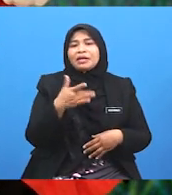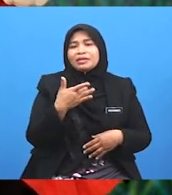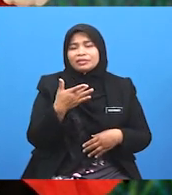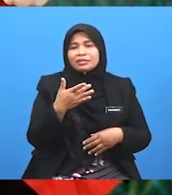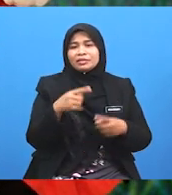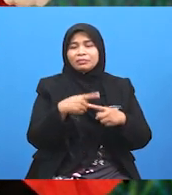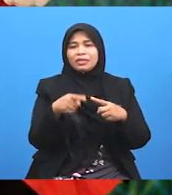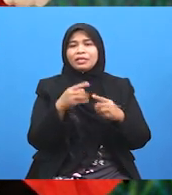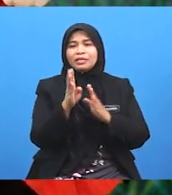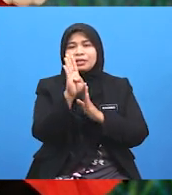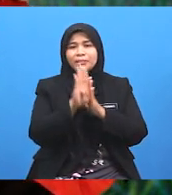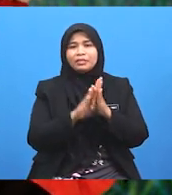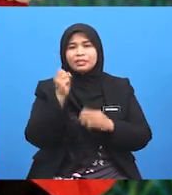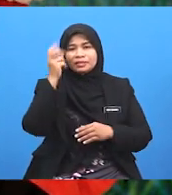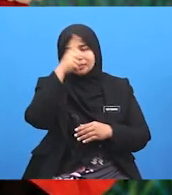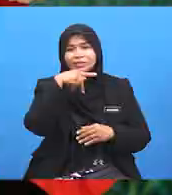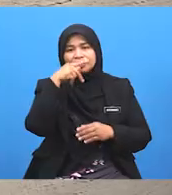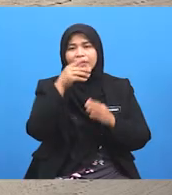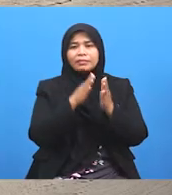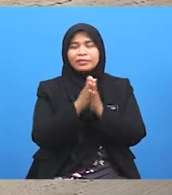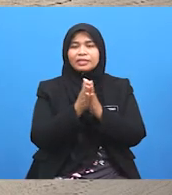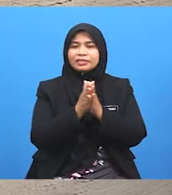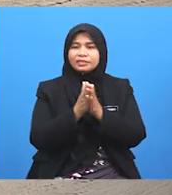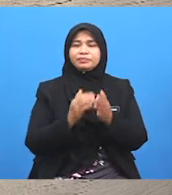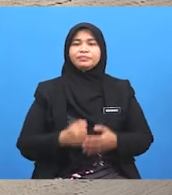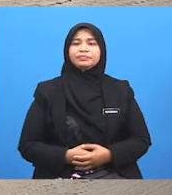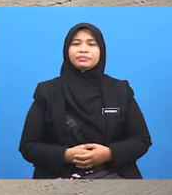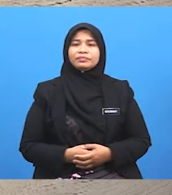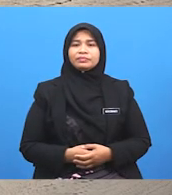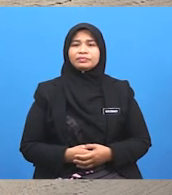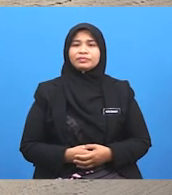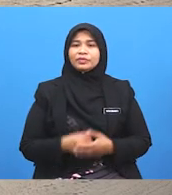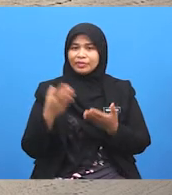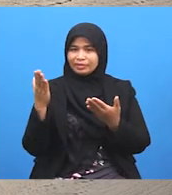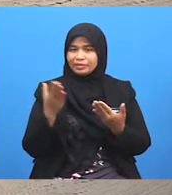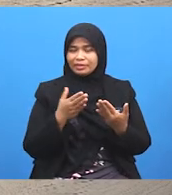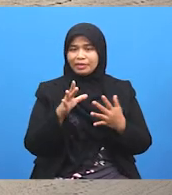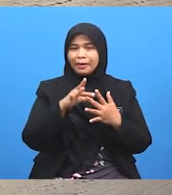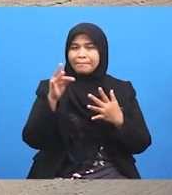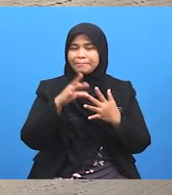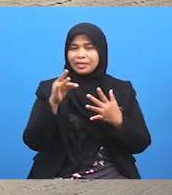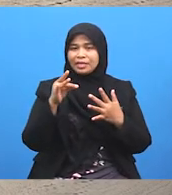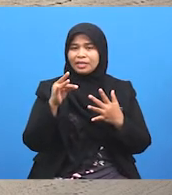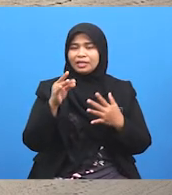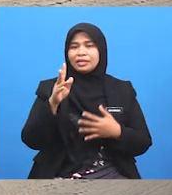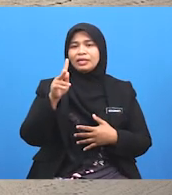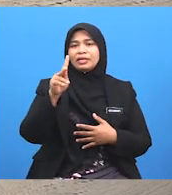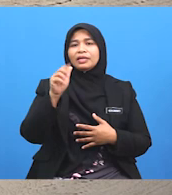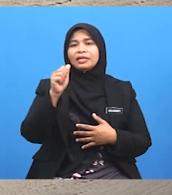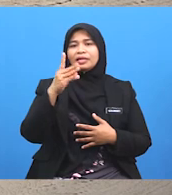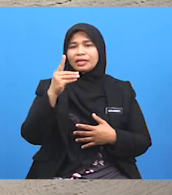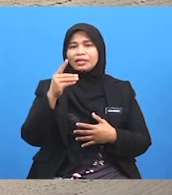perasaan apabila bersikap rajin. Murid-murid, sila pilih kad perasaan yang